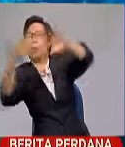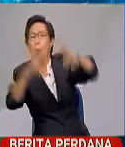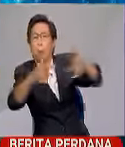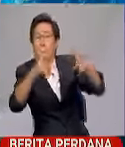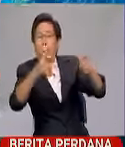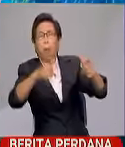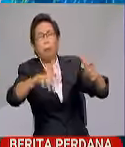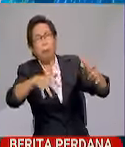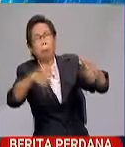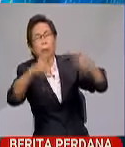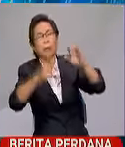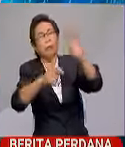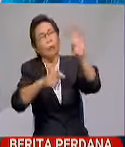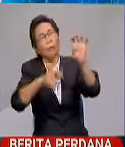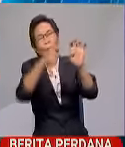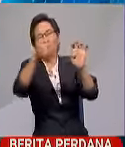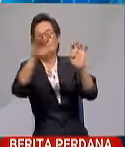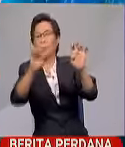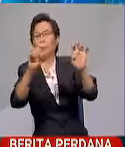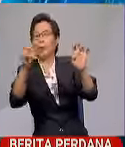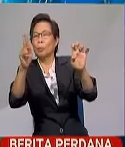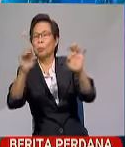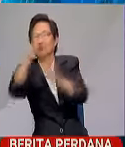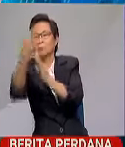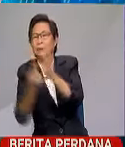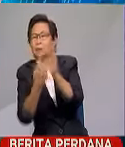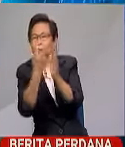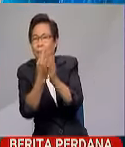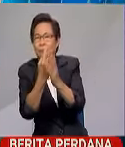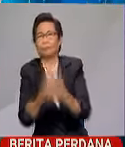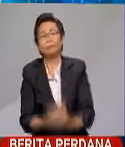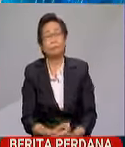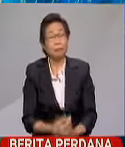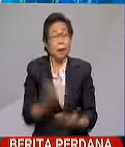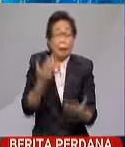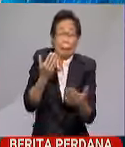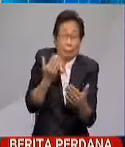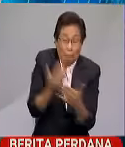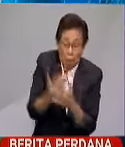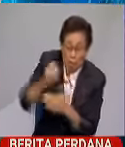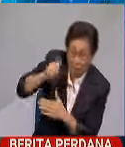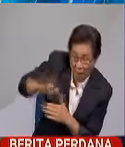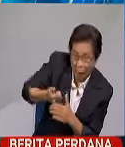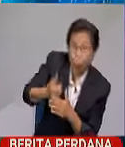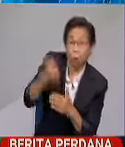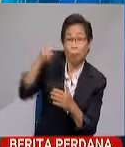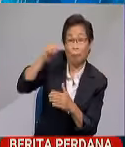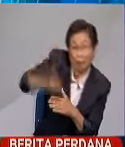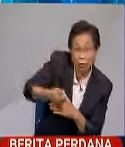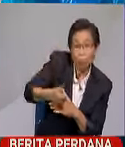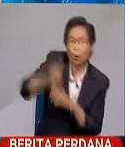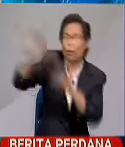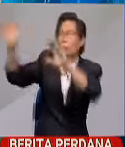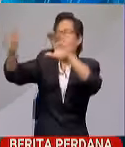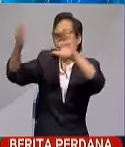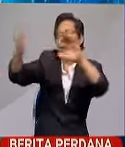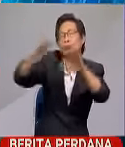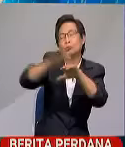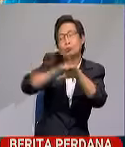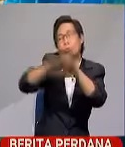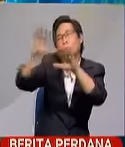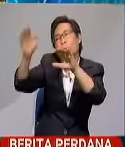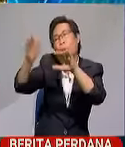kencang sekitar 40 hingga ke 50 kilometer sejam. Dan menjelang ke esok, halaju angin akan semakin